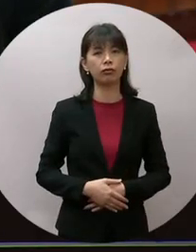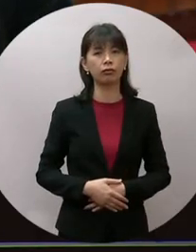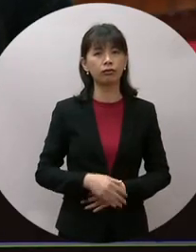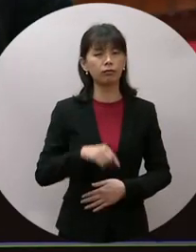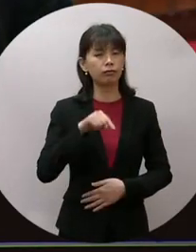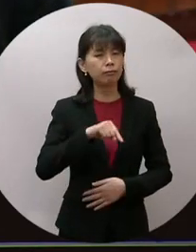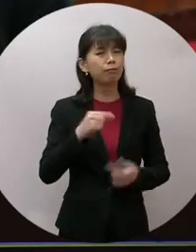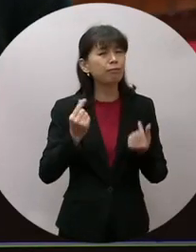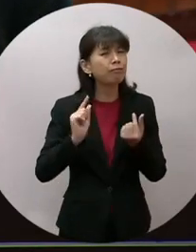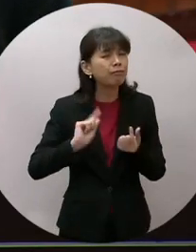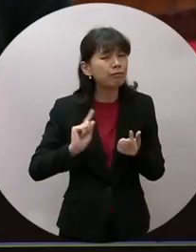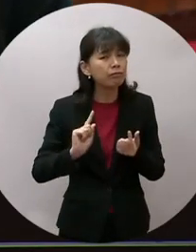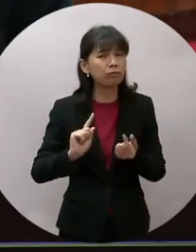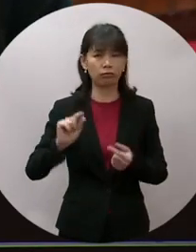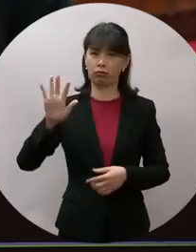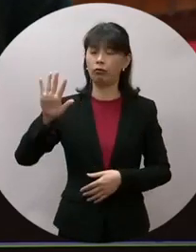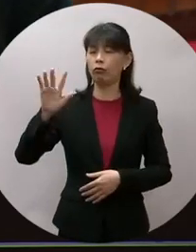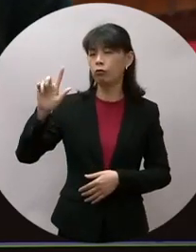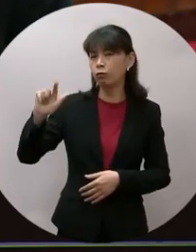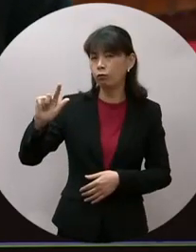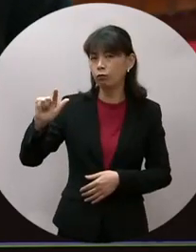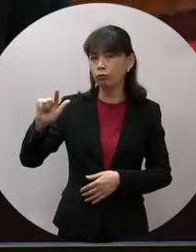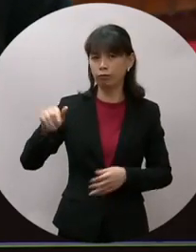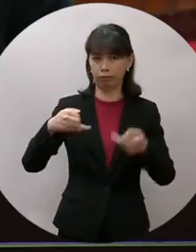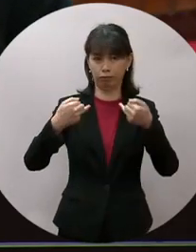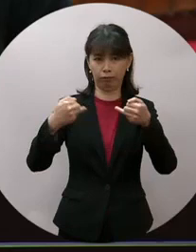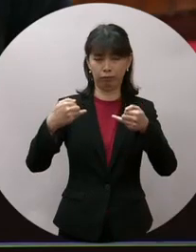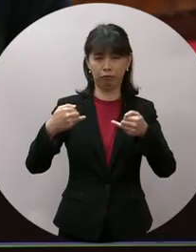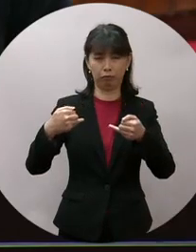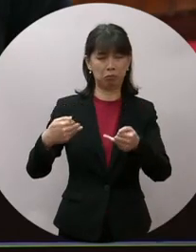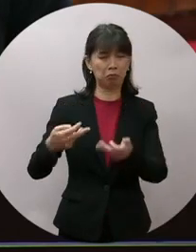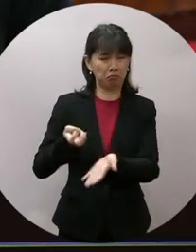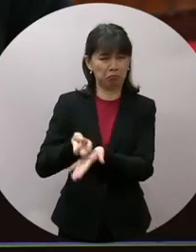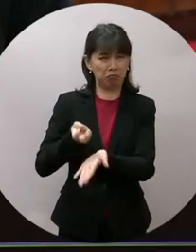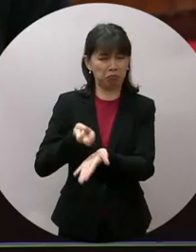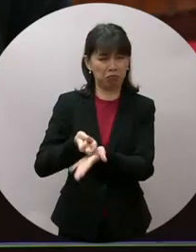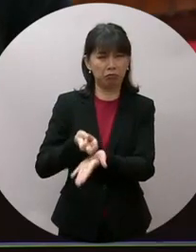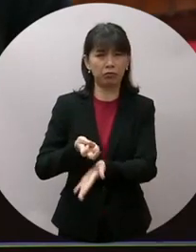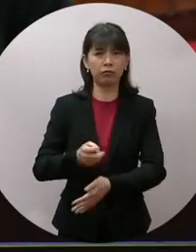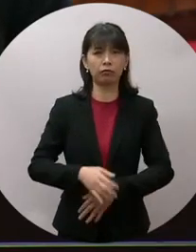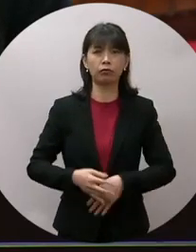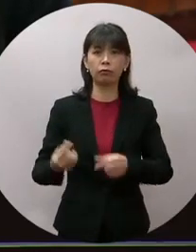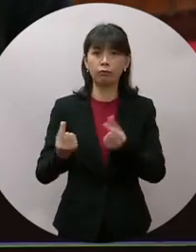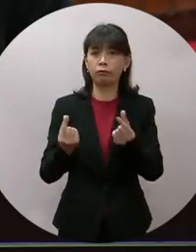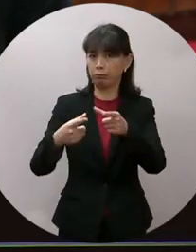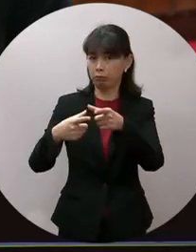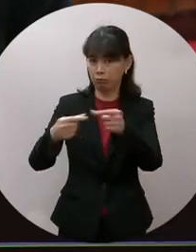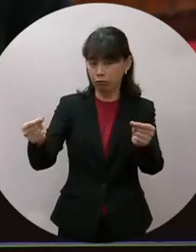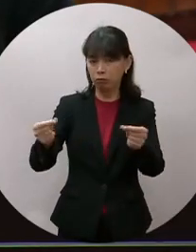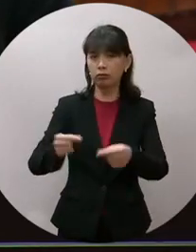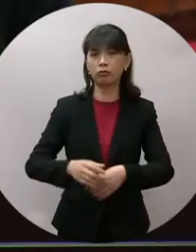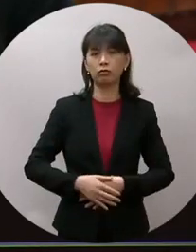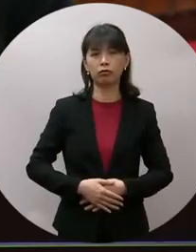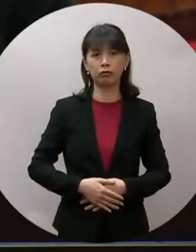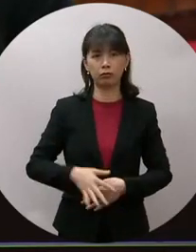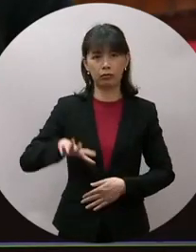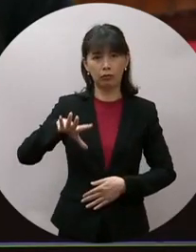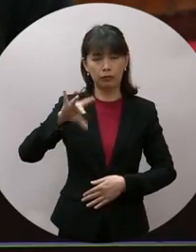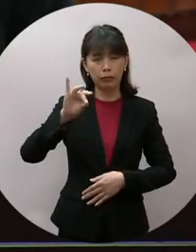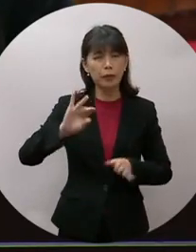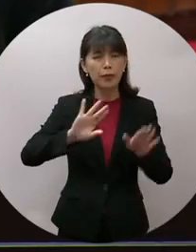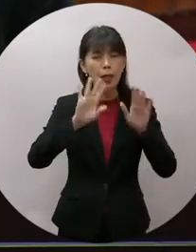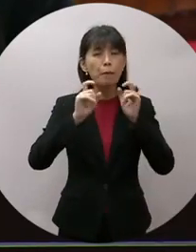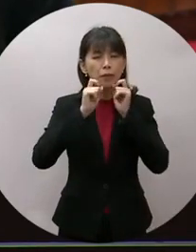像是一个老师，有的老师呢他给分很严格，就像日本他必须要先寄样